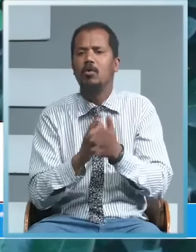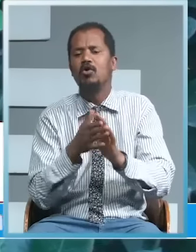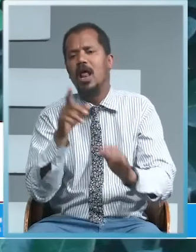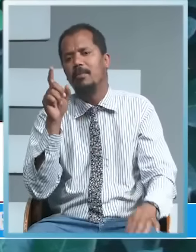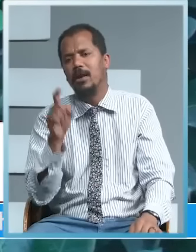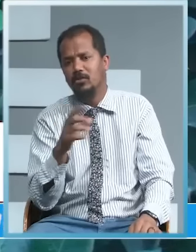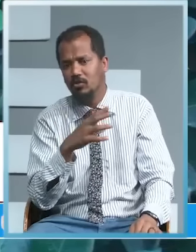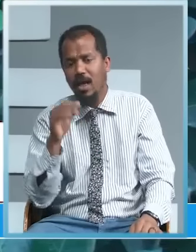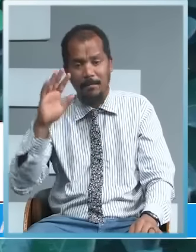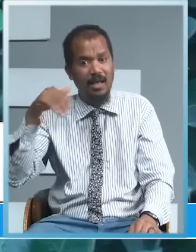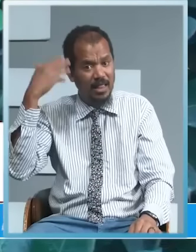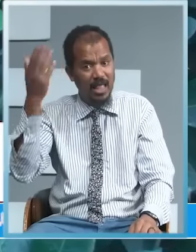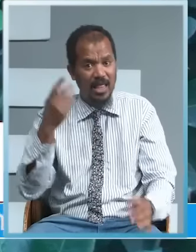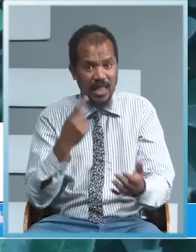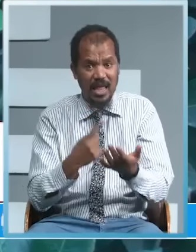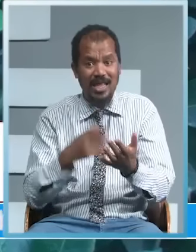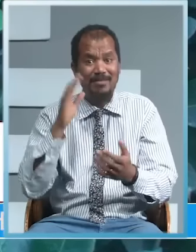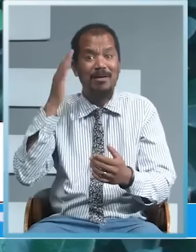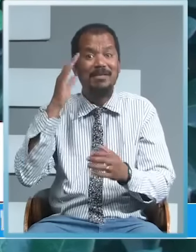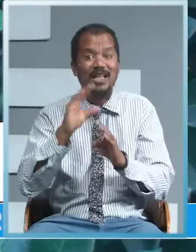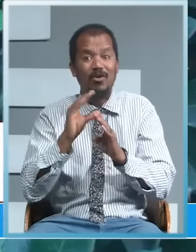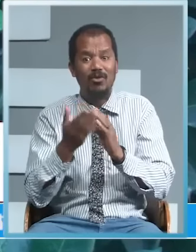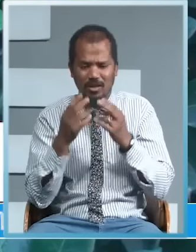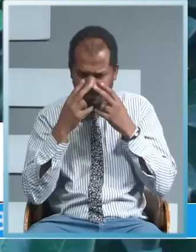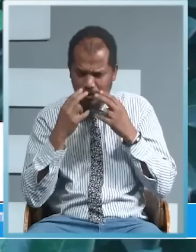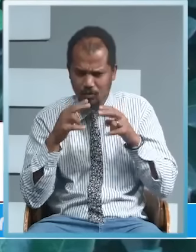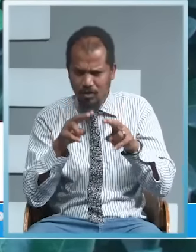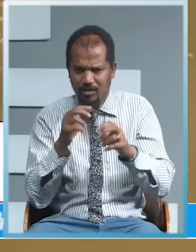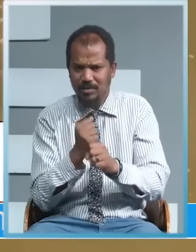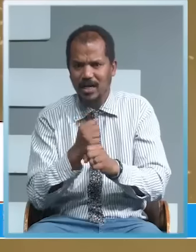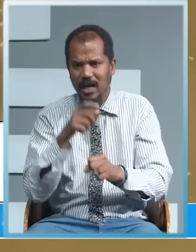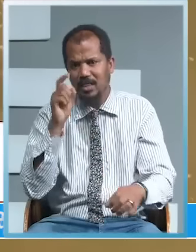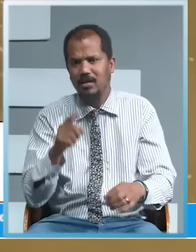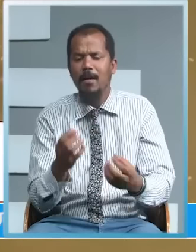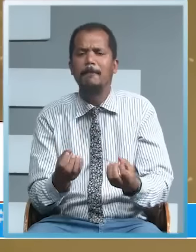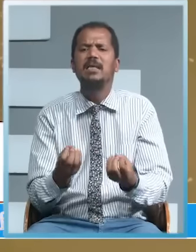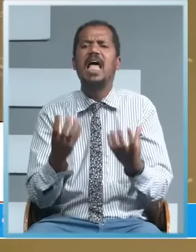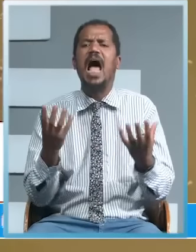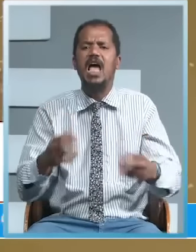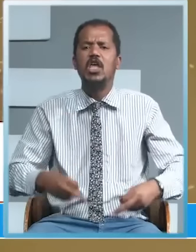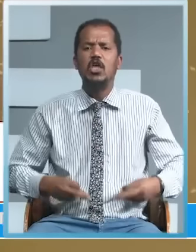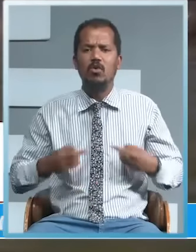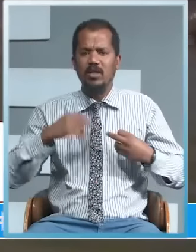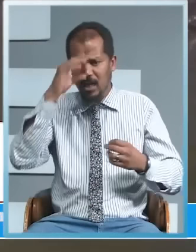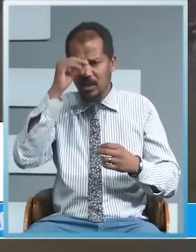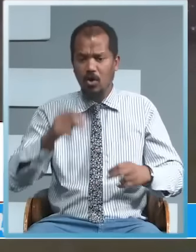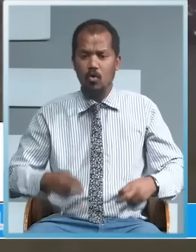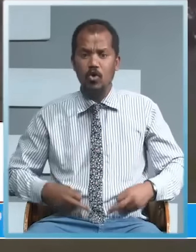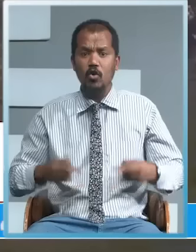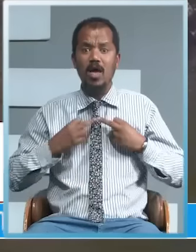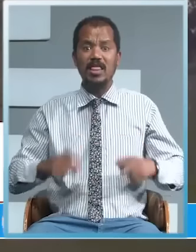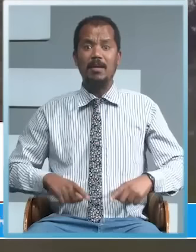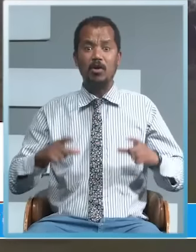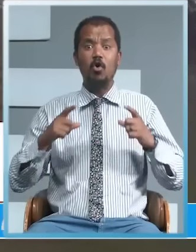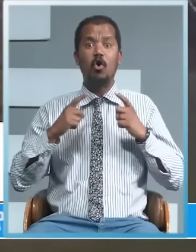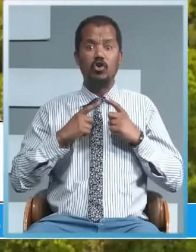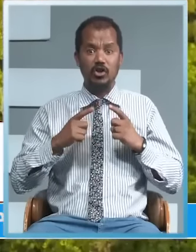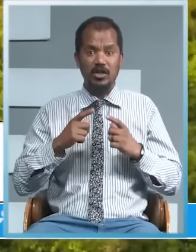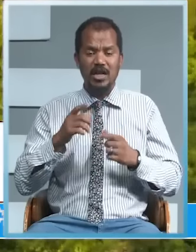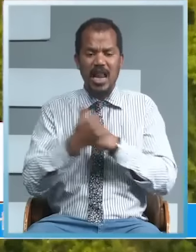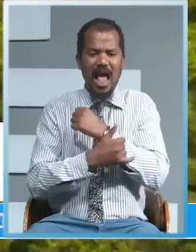አለባቸውና በቀጣይ ይሄን በመሰለ ሁኔታ በትኩረት መሰራት አለበት በዛ ህይወት ለሰው ልጆች የመኖር ዋስትና ለሀገር